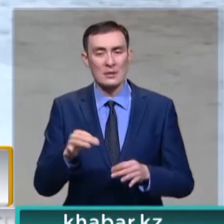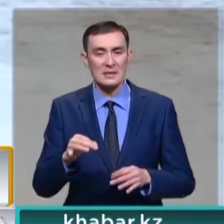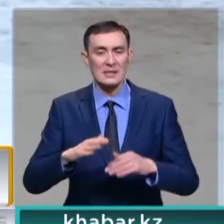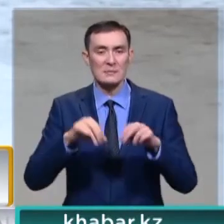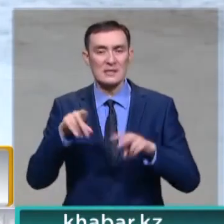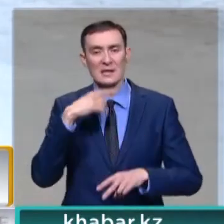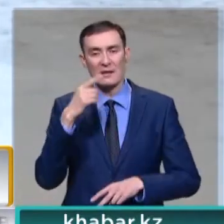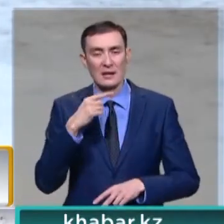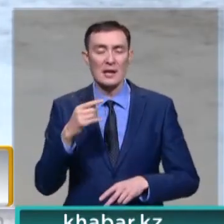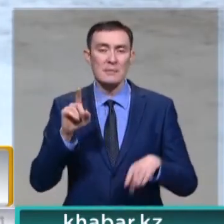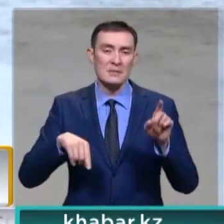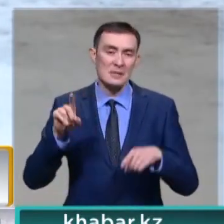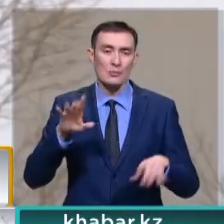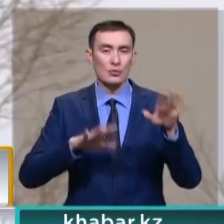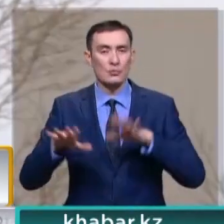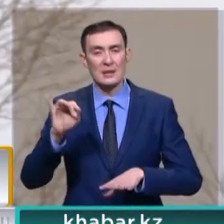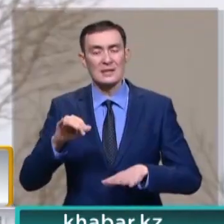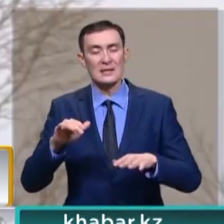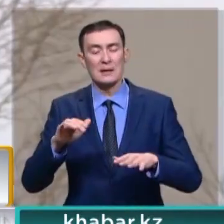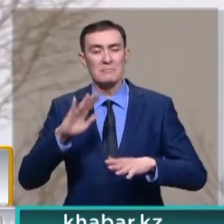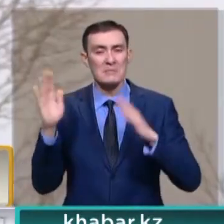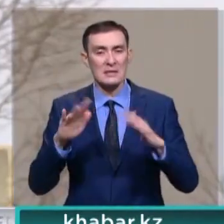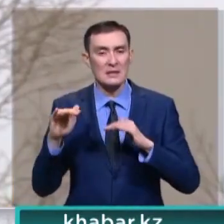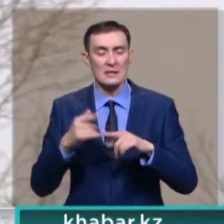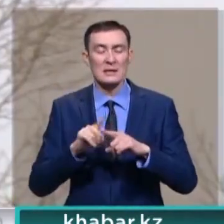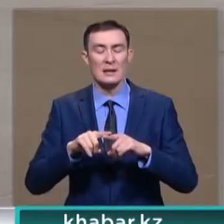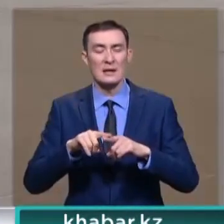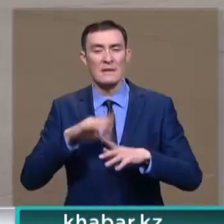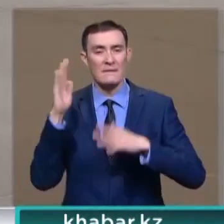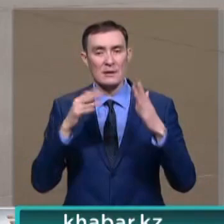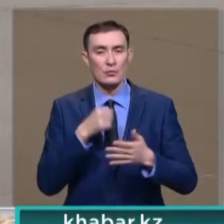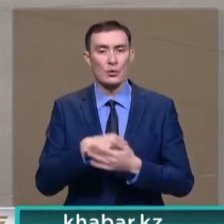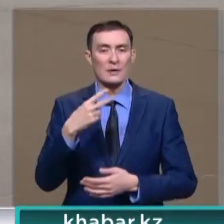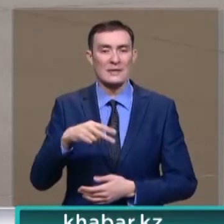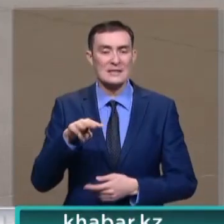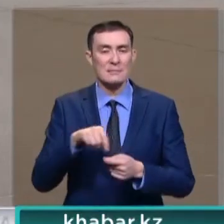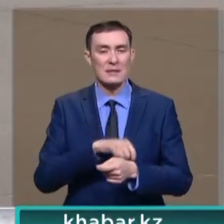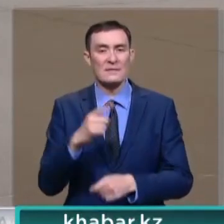синоптики прогнозируют местами туман и низовую метель с порывами ветра до 20 метров в секунду